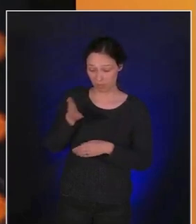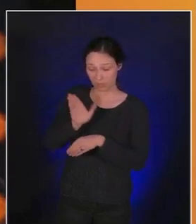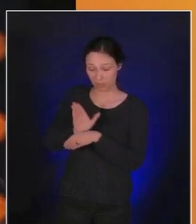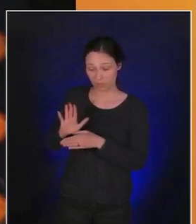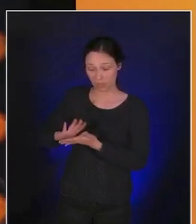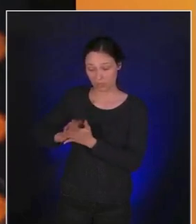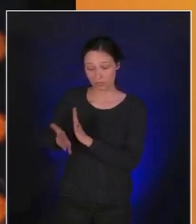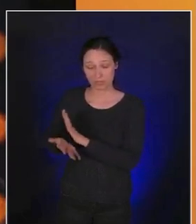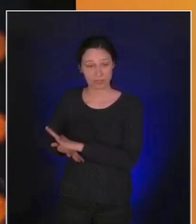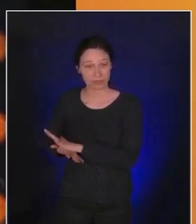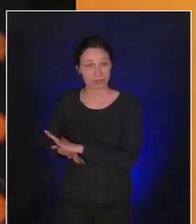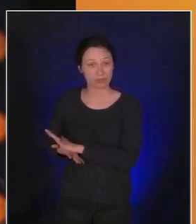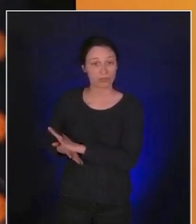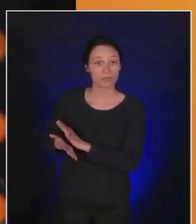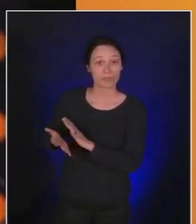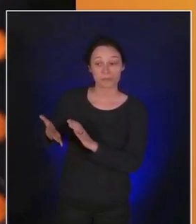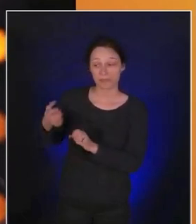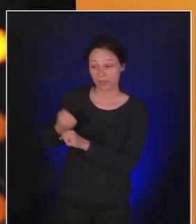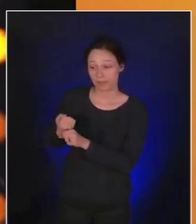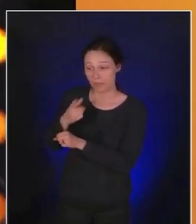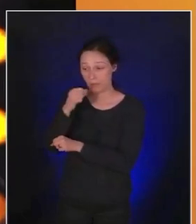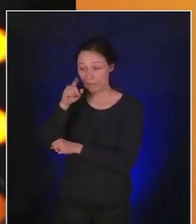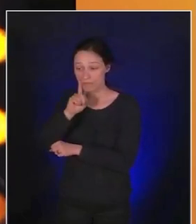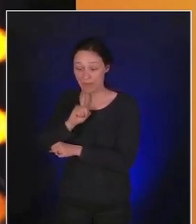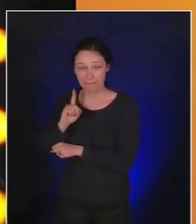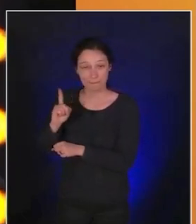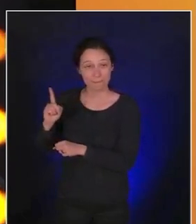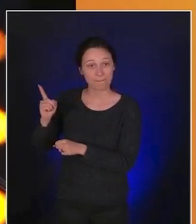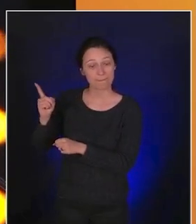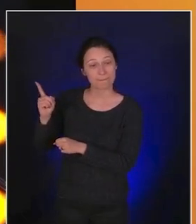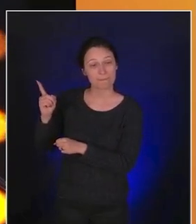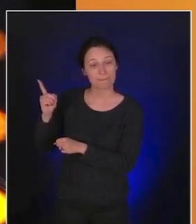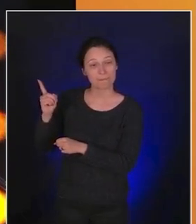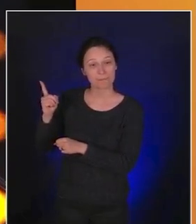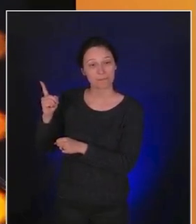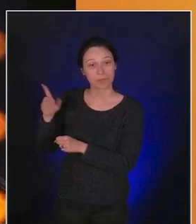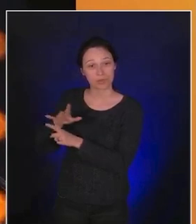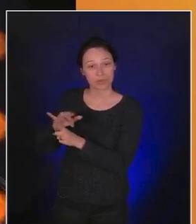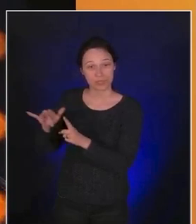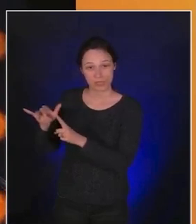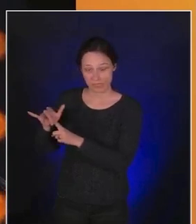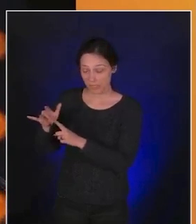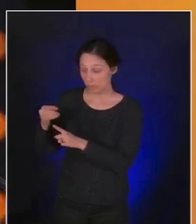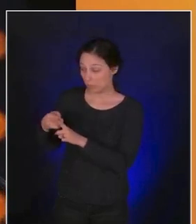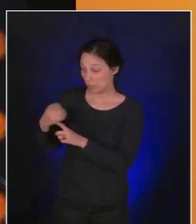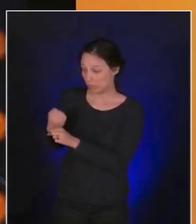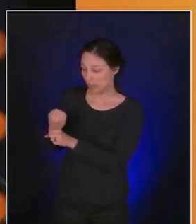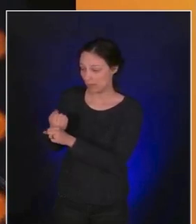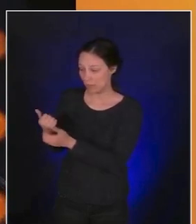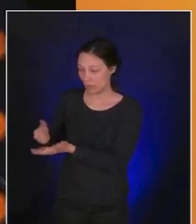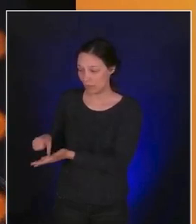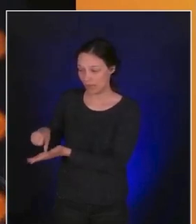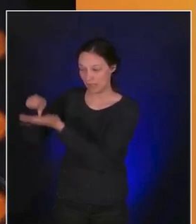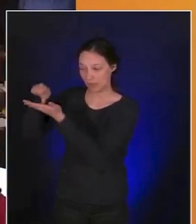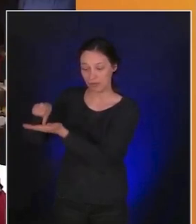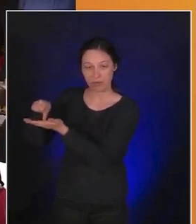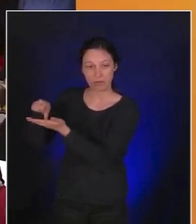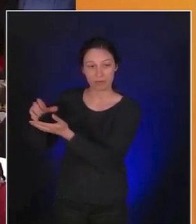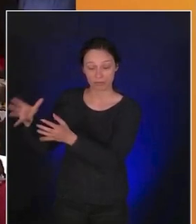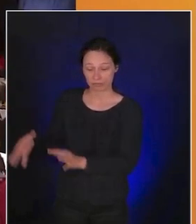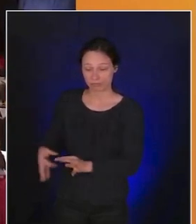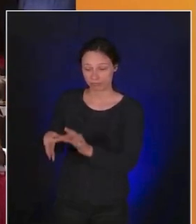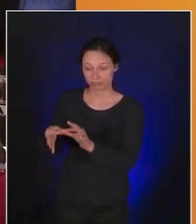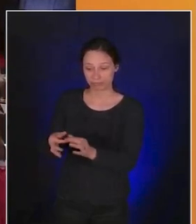les travailleurs en Iran qui collabore avec le collectif intersyndical français de soutien aux travailleurs,